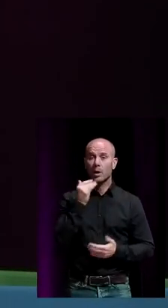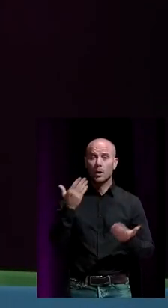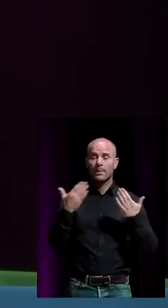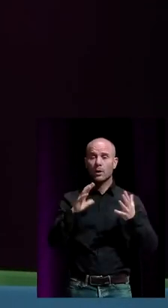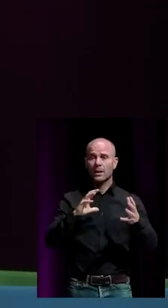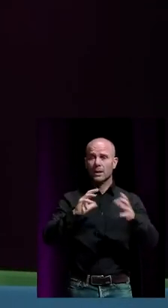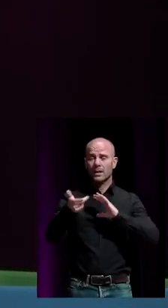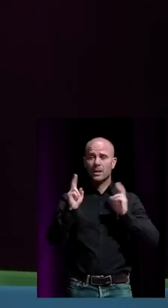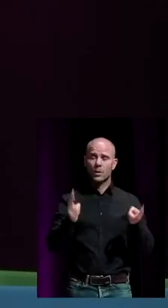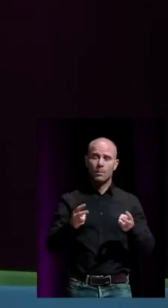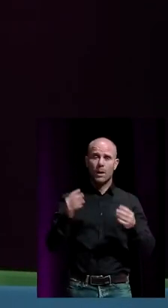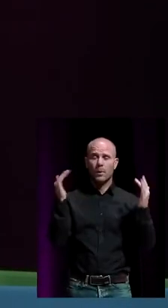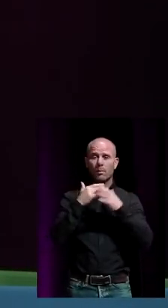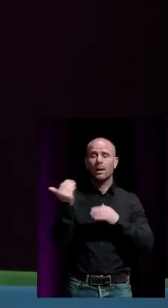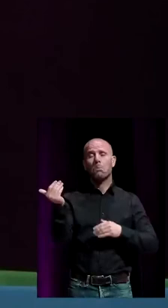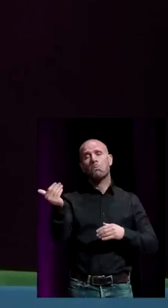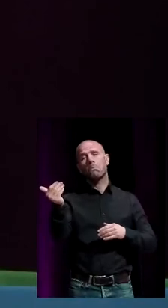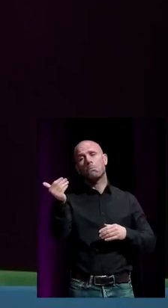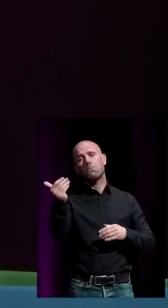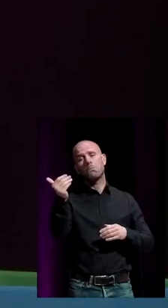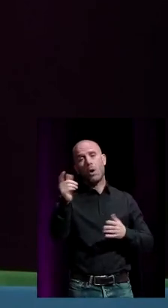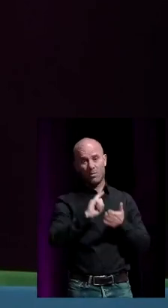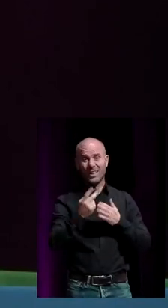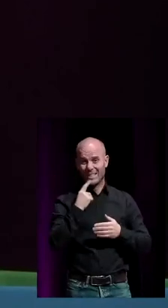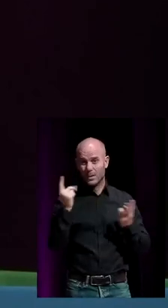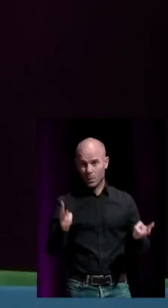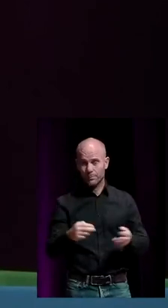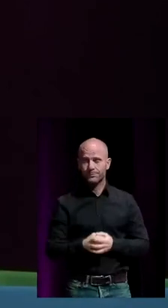klimatkrisen som om det är ett problem som kommer i framtiden väldigt ofta.